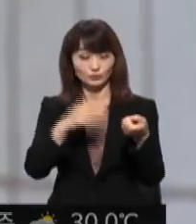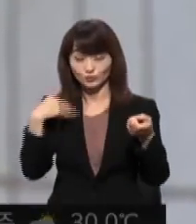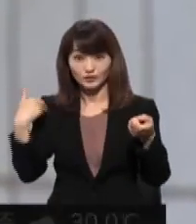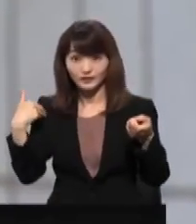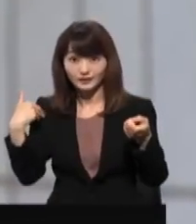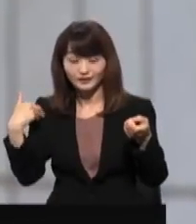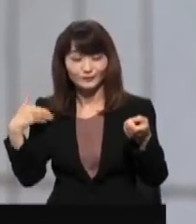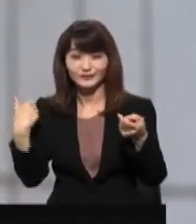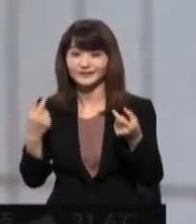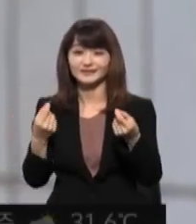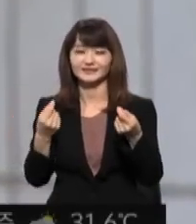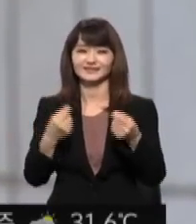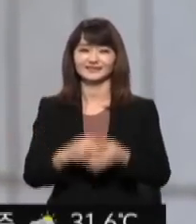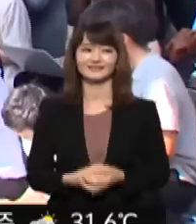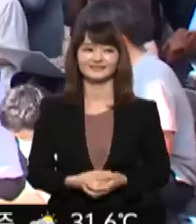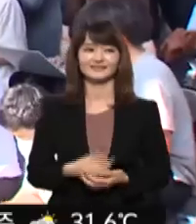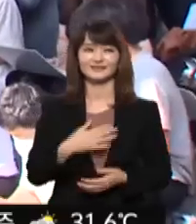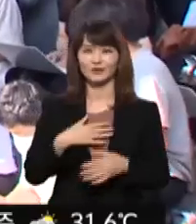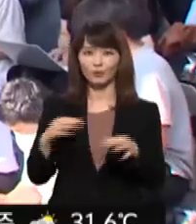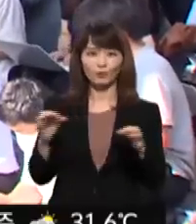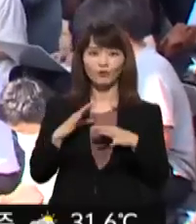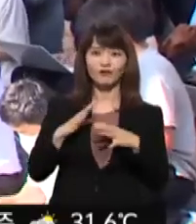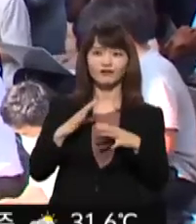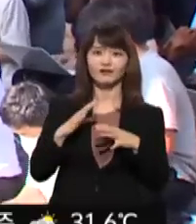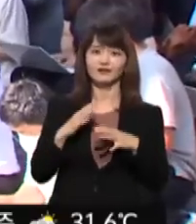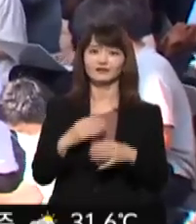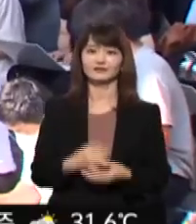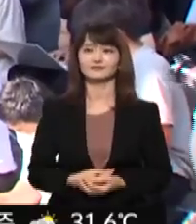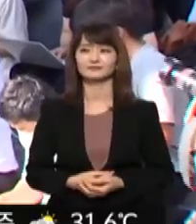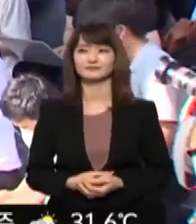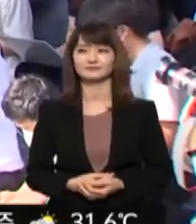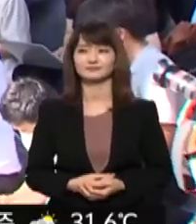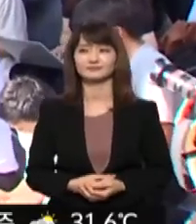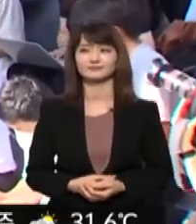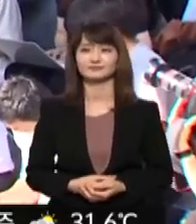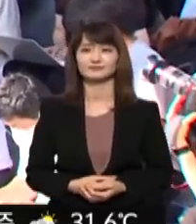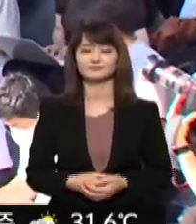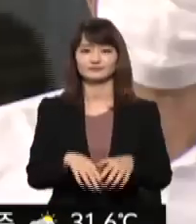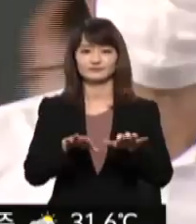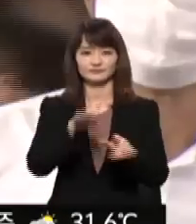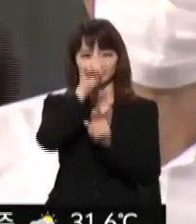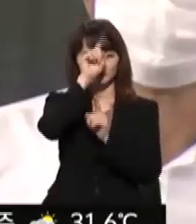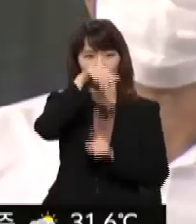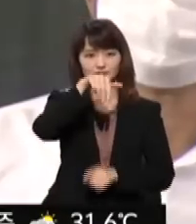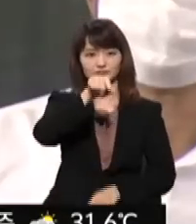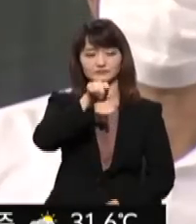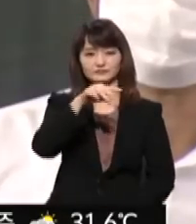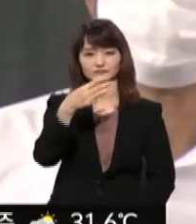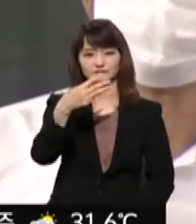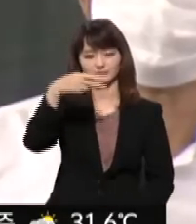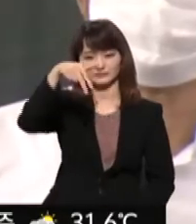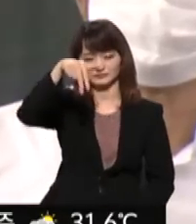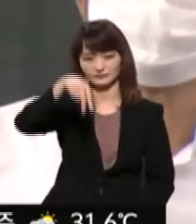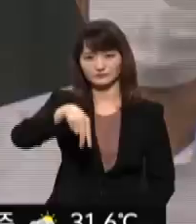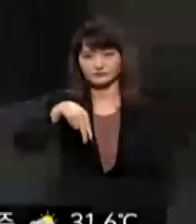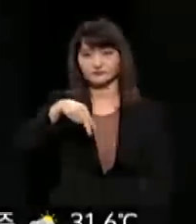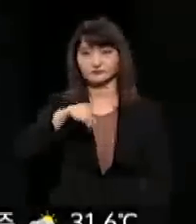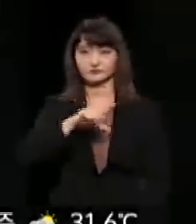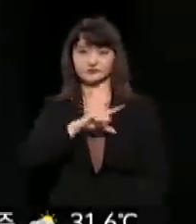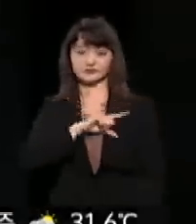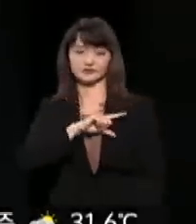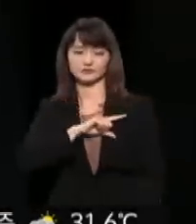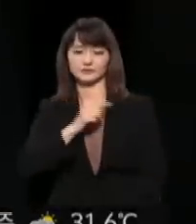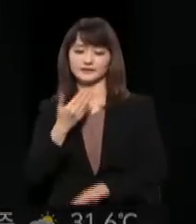마치 몰랐던 것처럼 아니 저는 그냥 놀라서 그래서 뭐 오늘 이철규 의원 이름이 다른 아이템에서도 많이 오르내릴 것